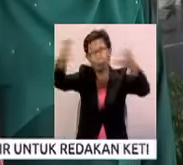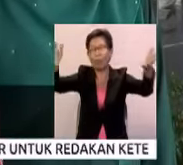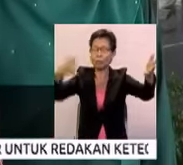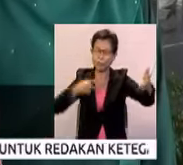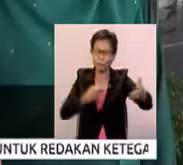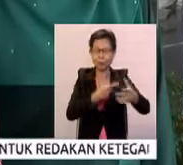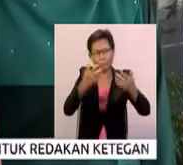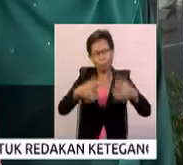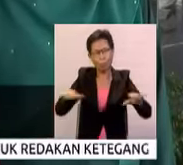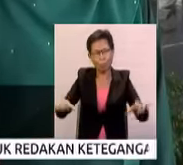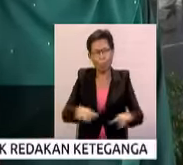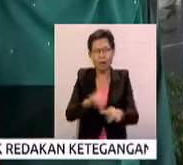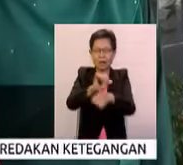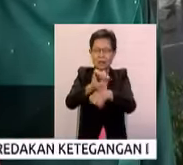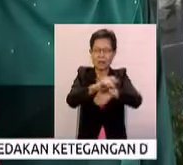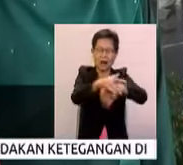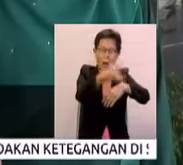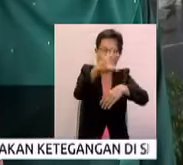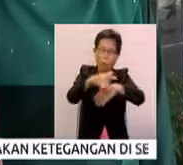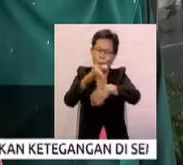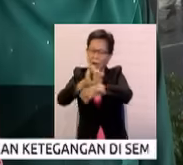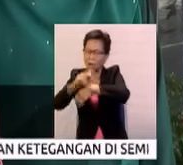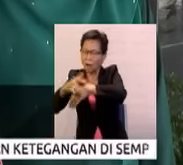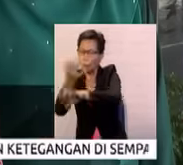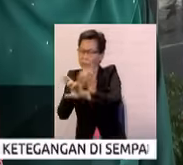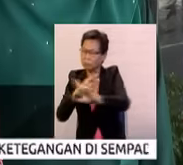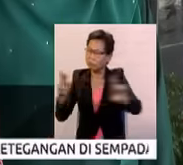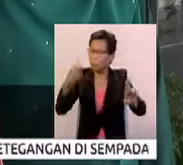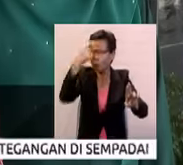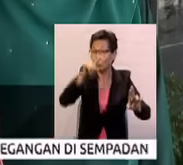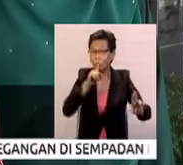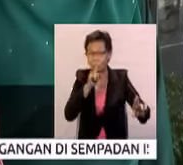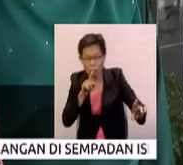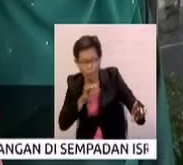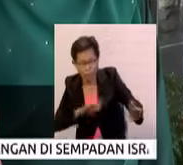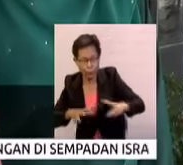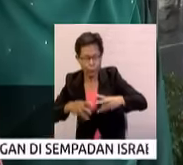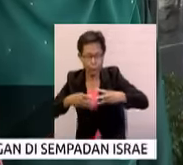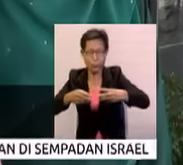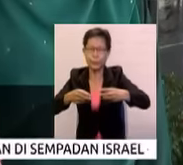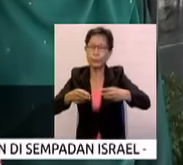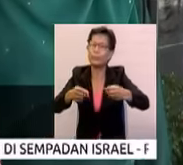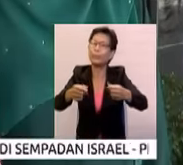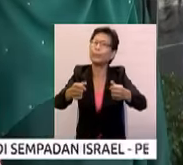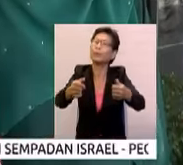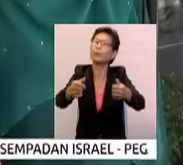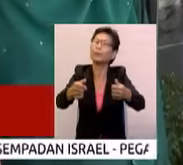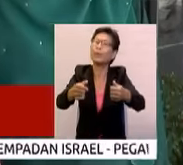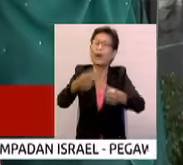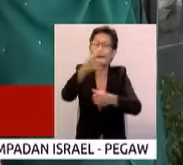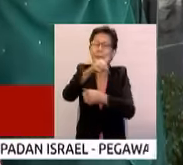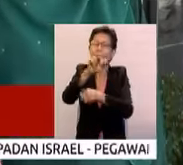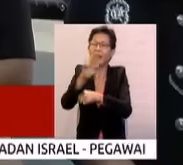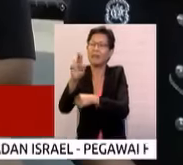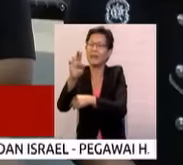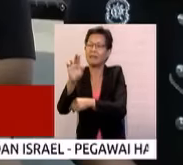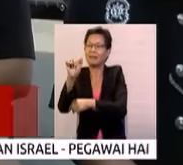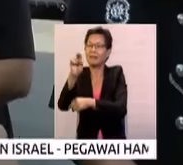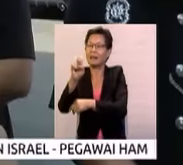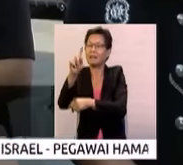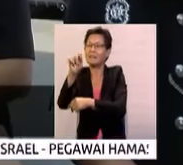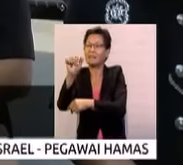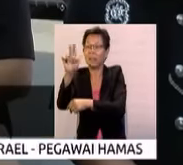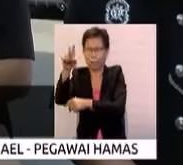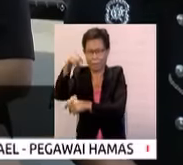telah melaksanakan kerja-kerja awal persiapan untuk memastikan kelancaran perjalanan PRK Rantau ini. Jadi